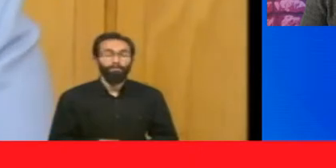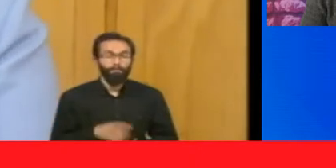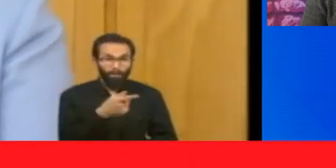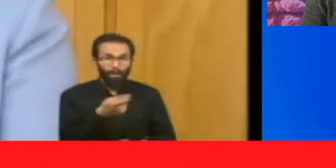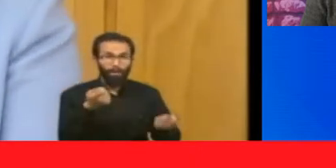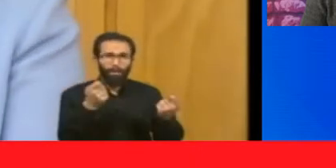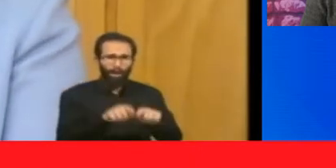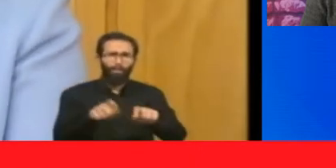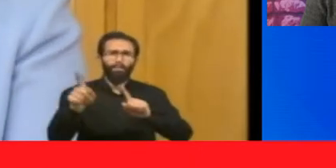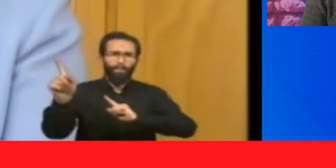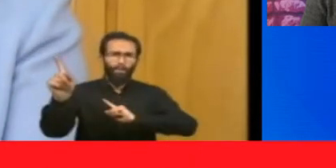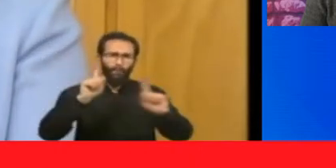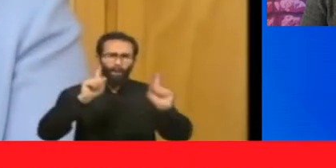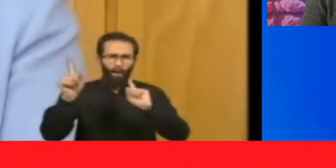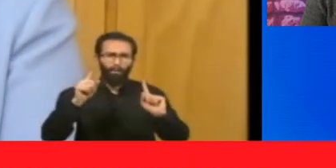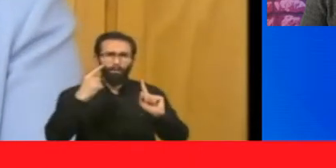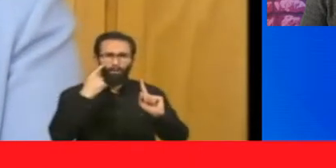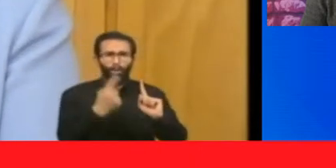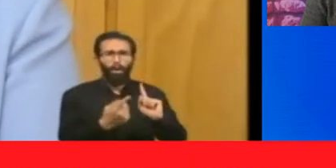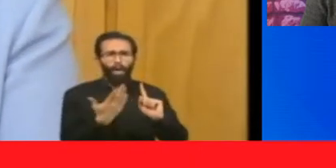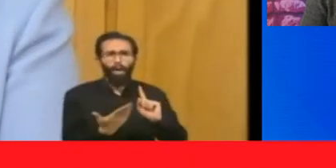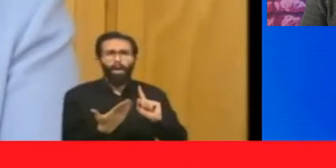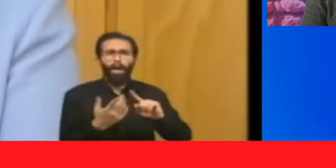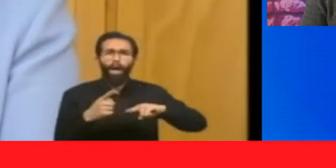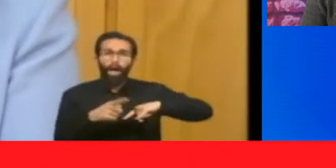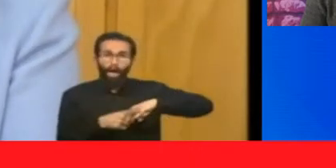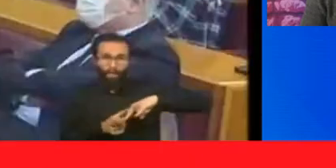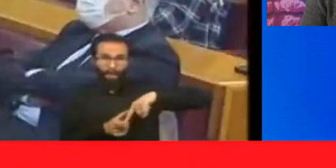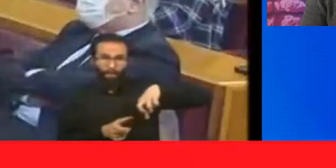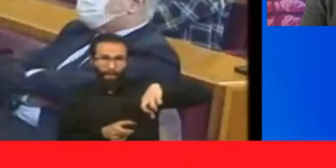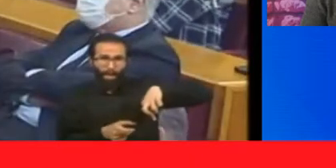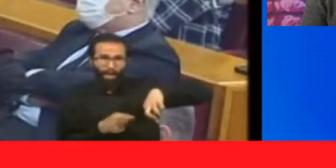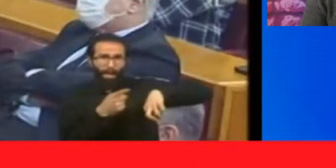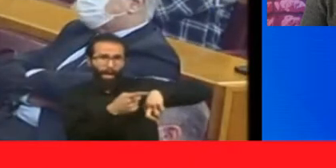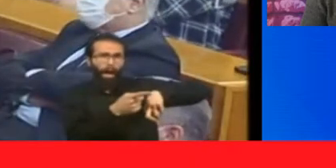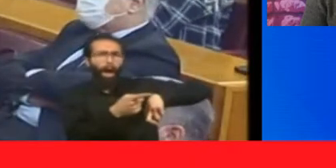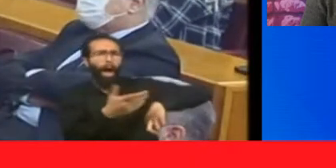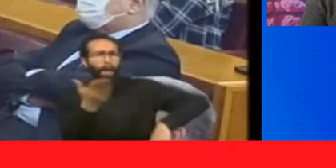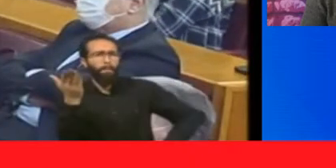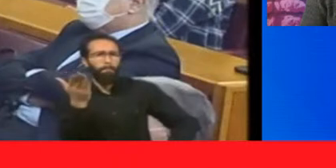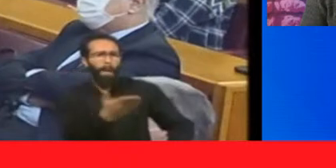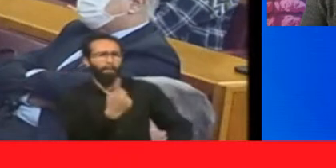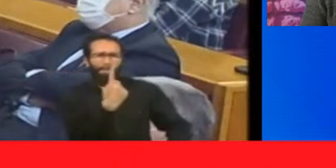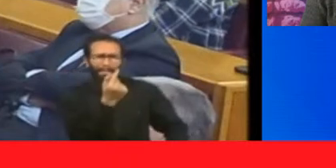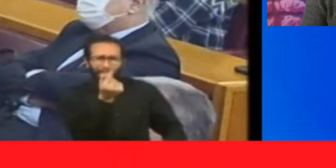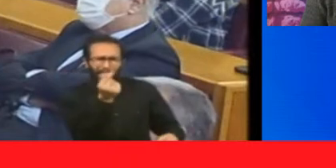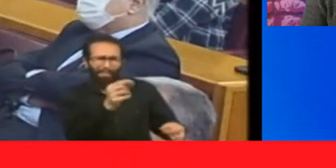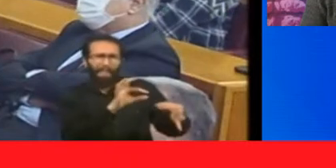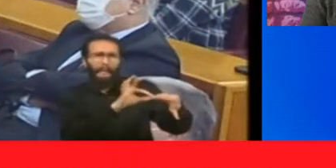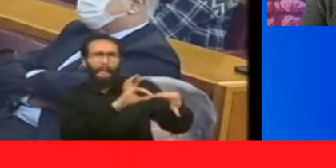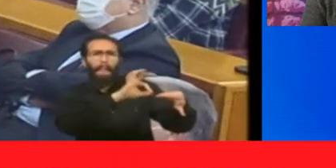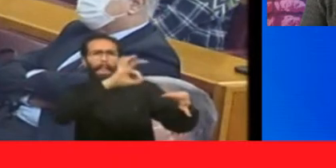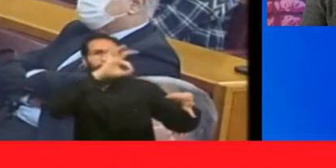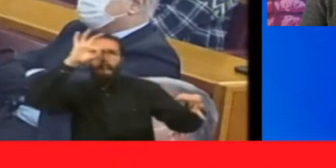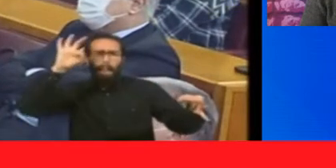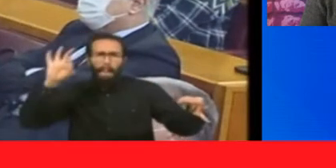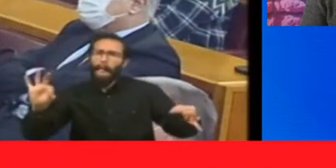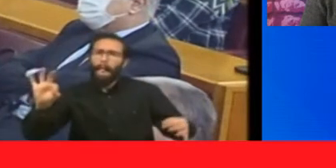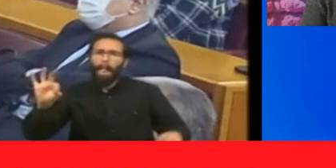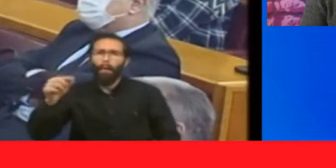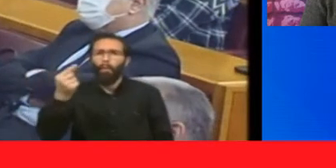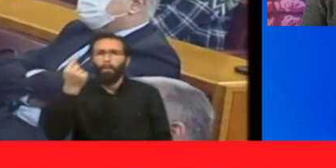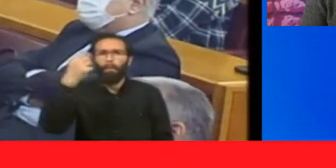Kapatma davasıyla sizin HDP'den koparabileceğiniz tek bir parça ancak olsa